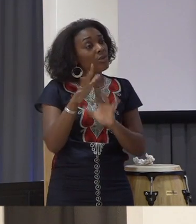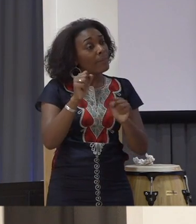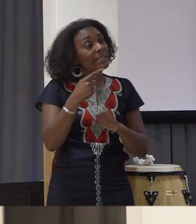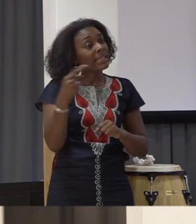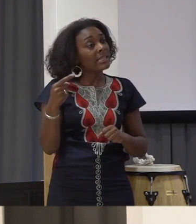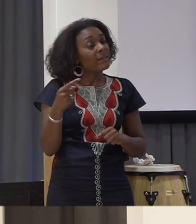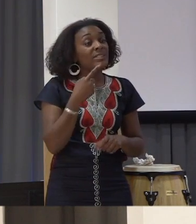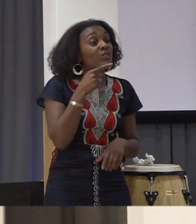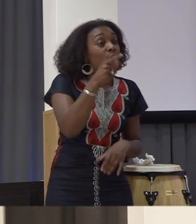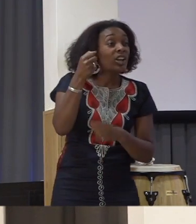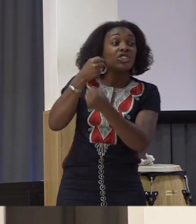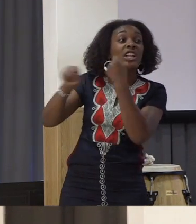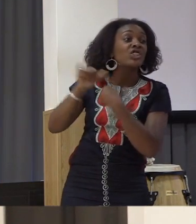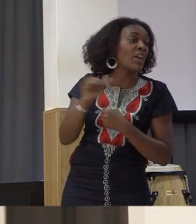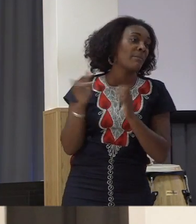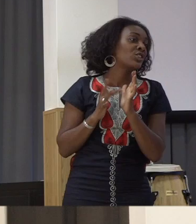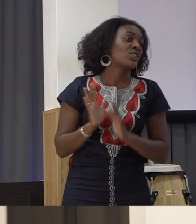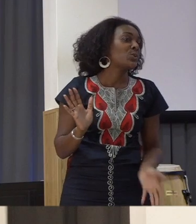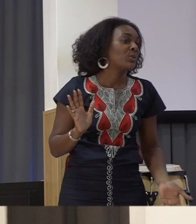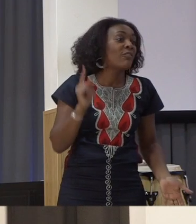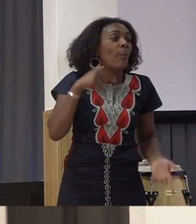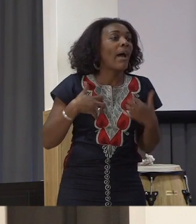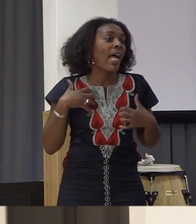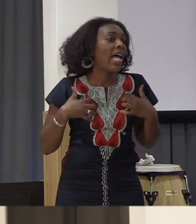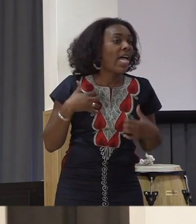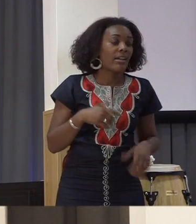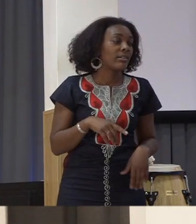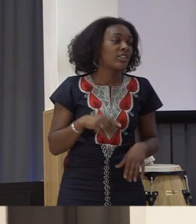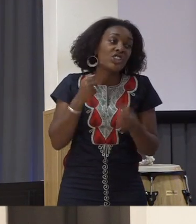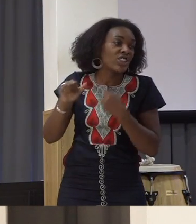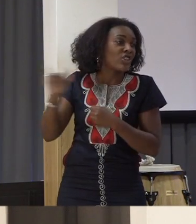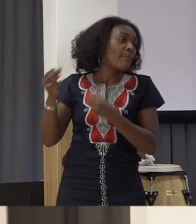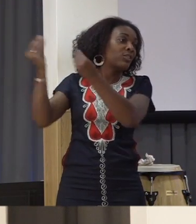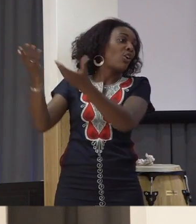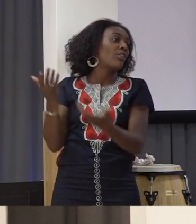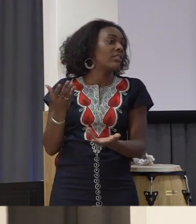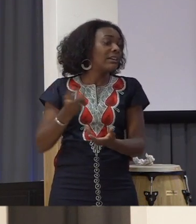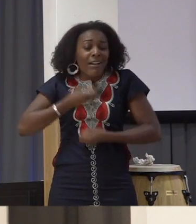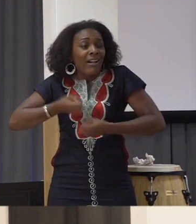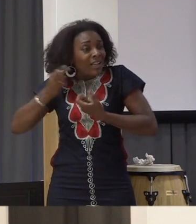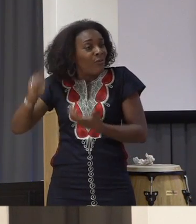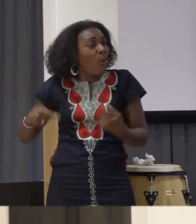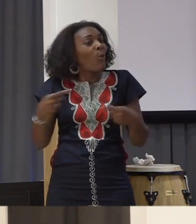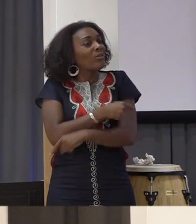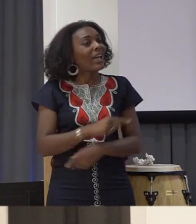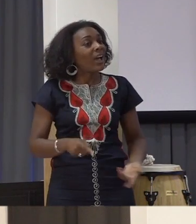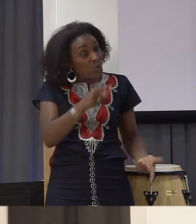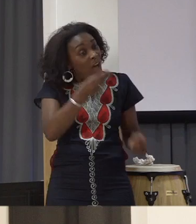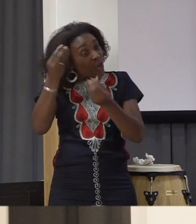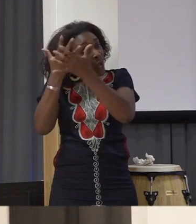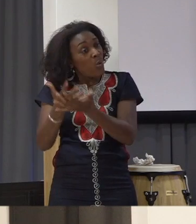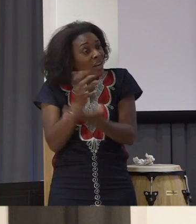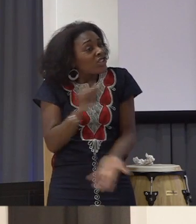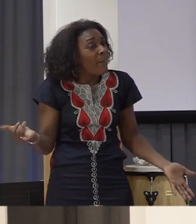ne dérangeras jamais Jésus. Jamais. Tu n'es pas un fardeau pour elle, pour lui. Tu n'es pas un fardeau pour